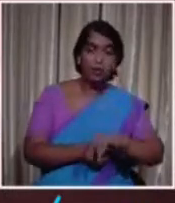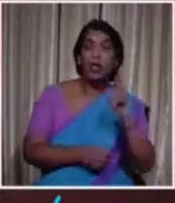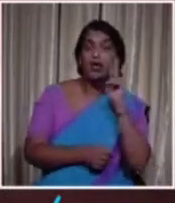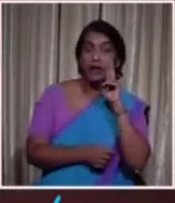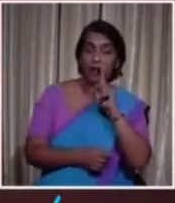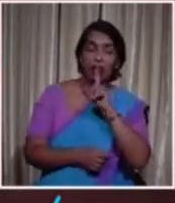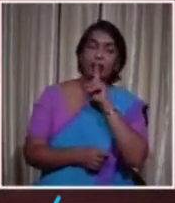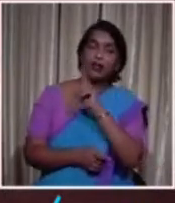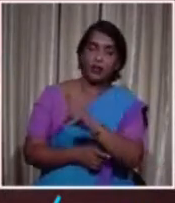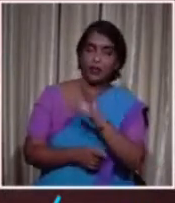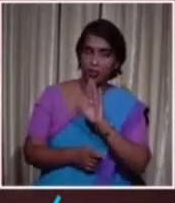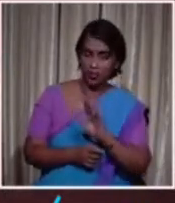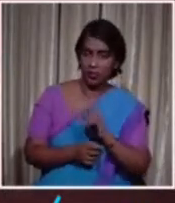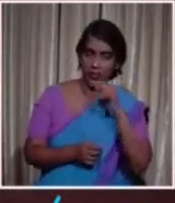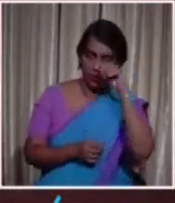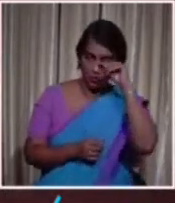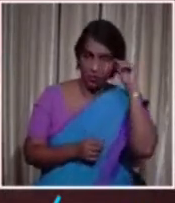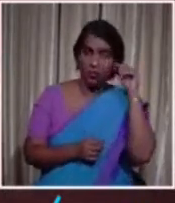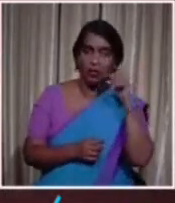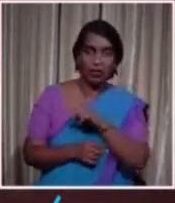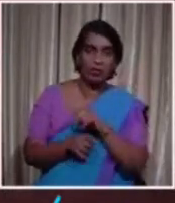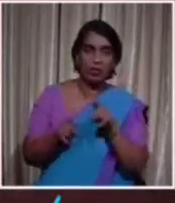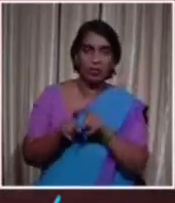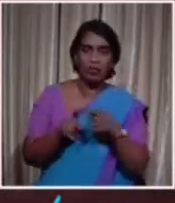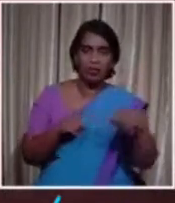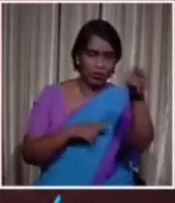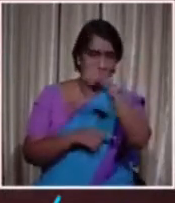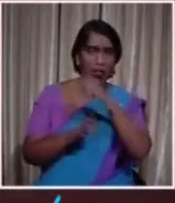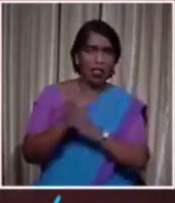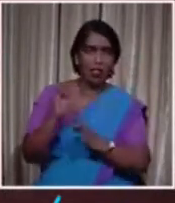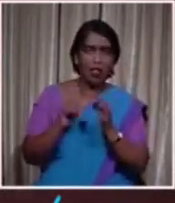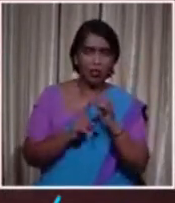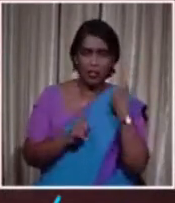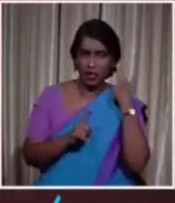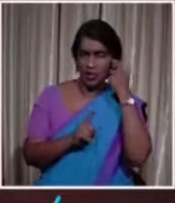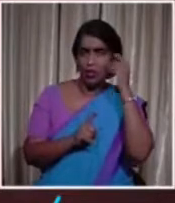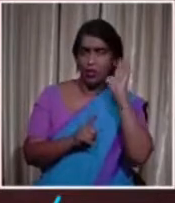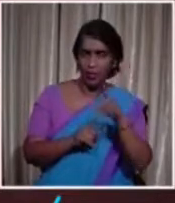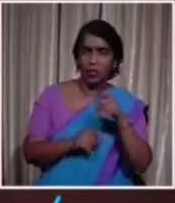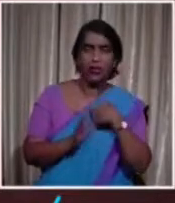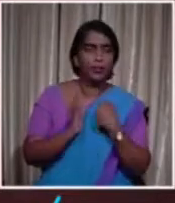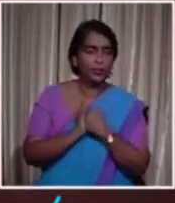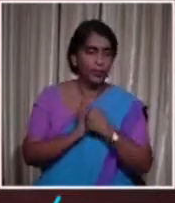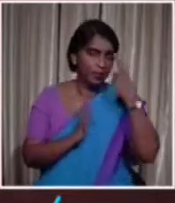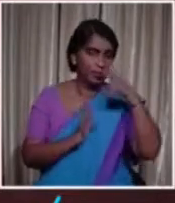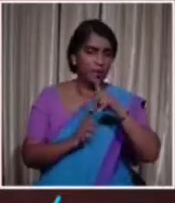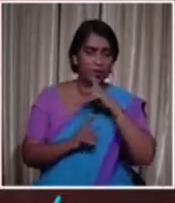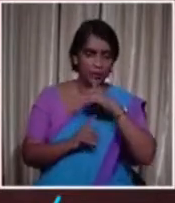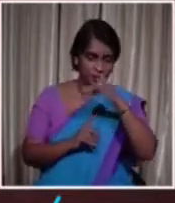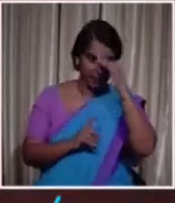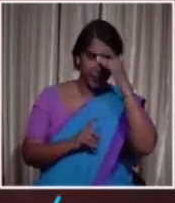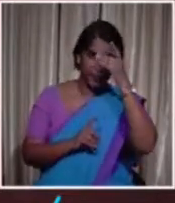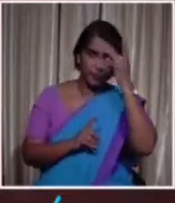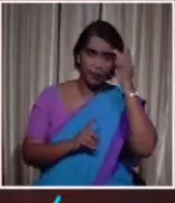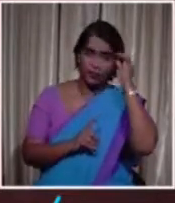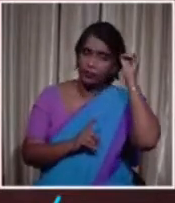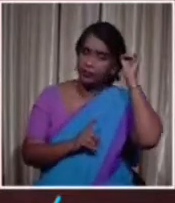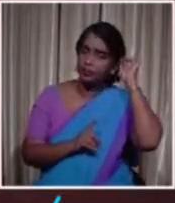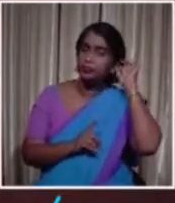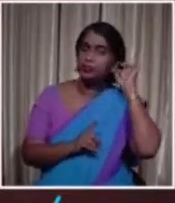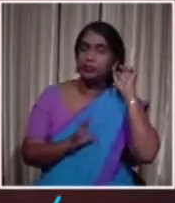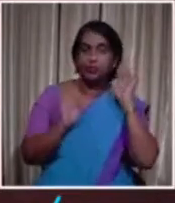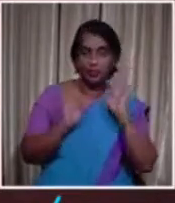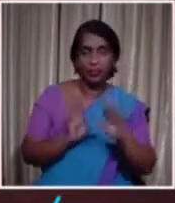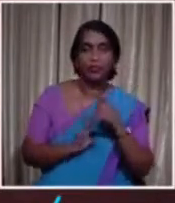වික්‍රමසිංහ. ඒක මේ මං හිතුවා අපේ මන්ත්‍රීවරු දැනගන්න ඕනේ. දරු නියෝජක කතානායකතුමනි හැබැයි